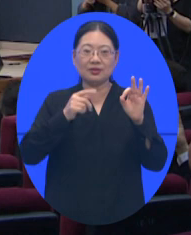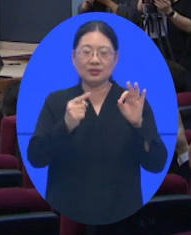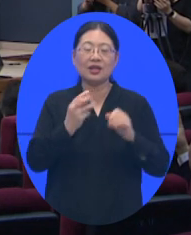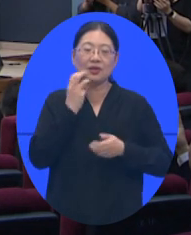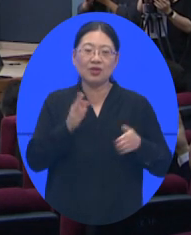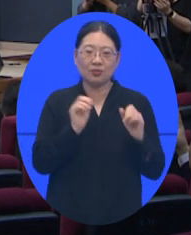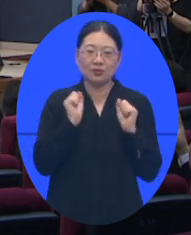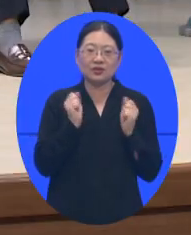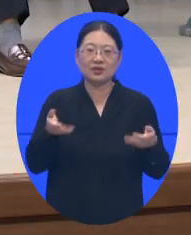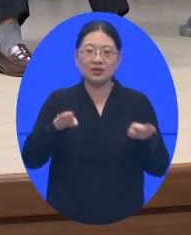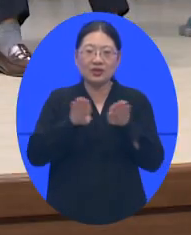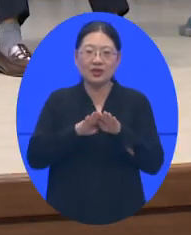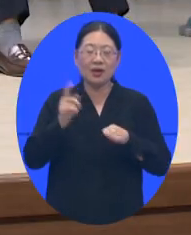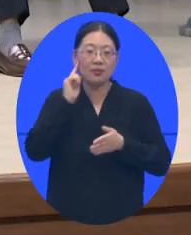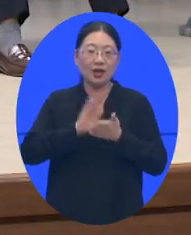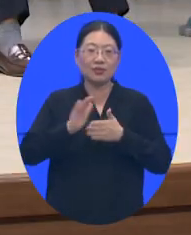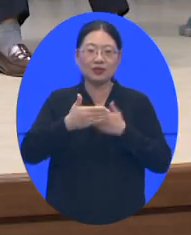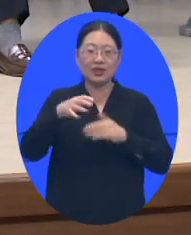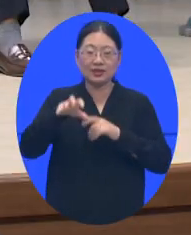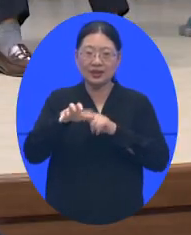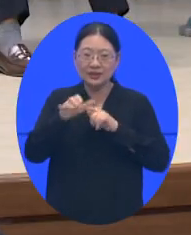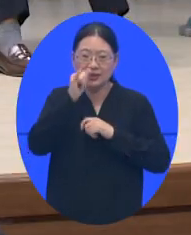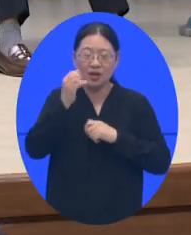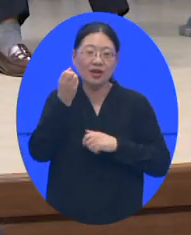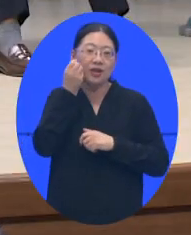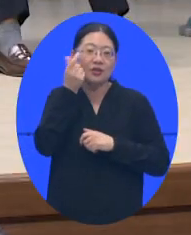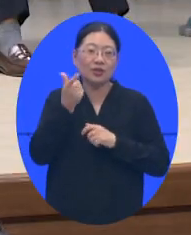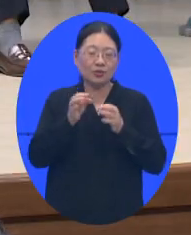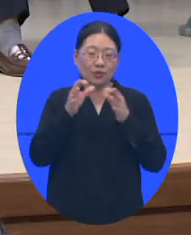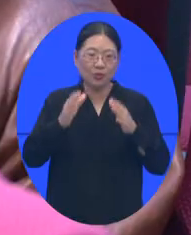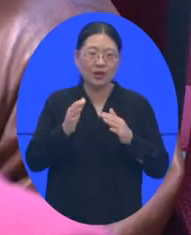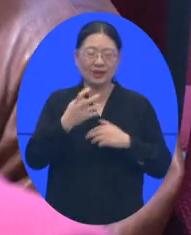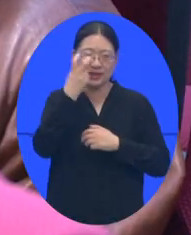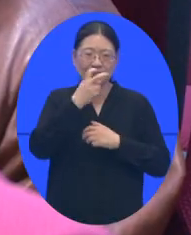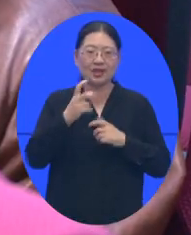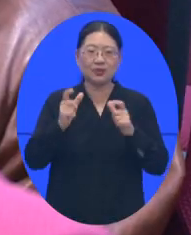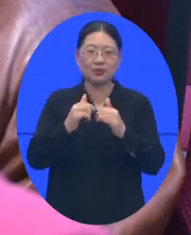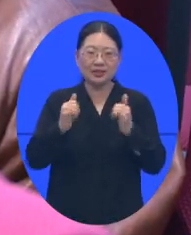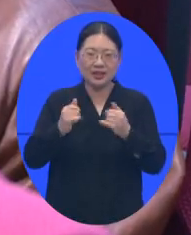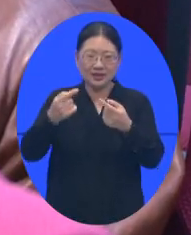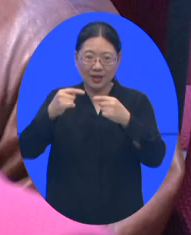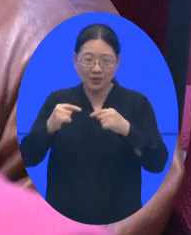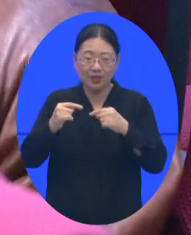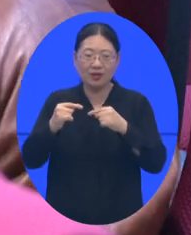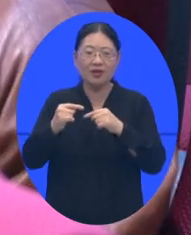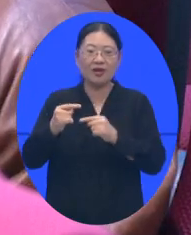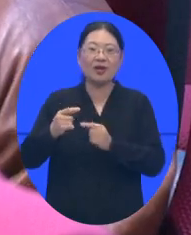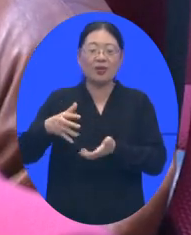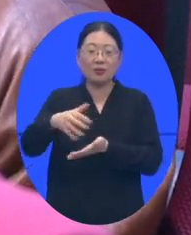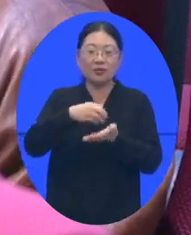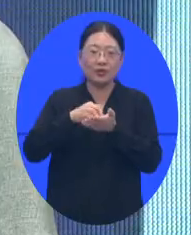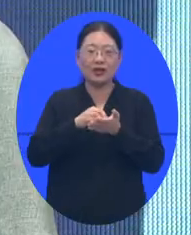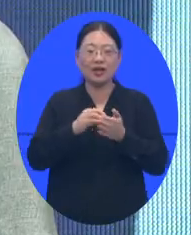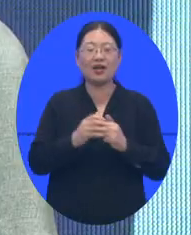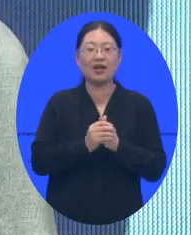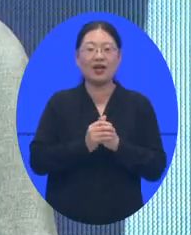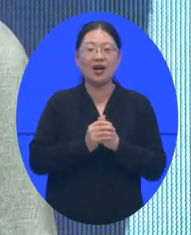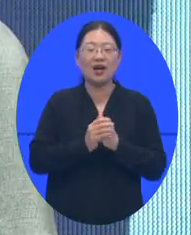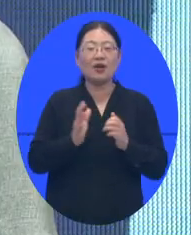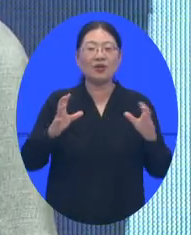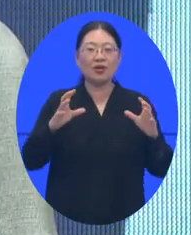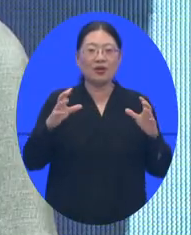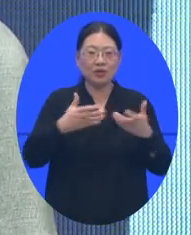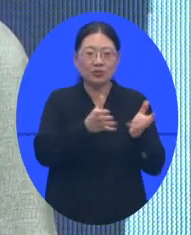평화누리홀에서 열었습니다. 지난 4월부터 6개월간 진행한 도민참여단 모집조사와 선정된 도민참여단을 대상으로 한